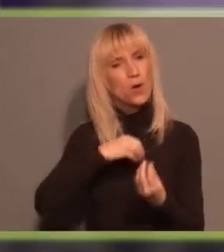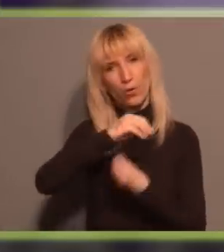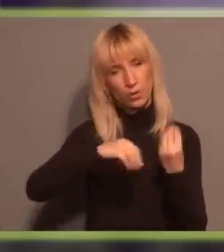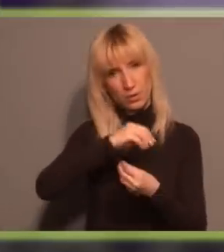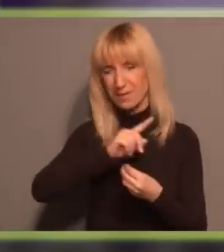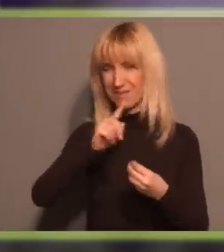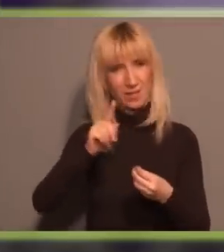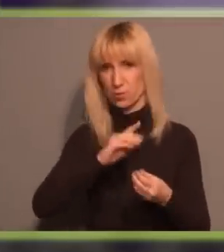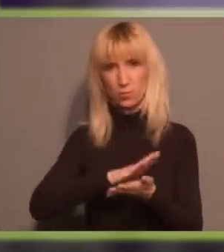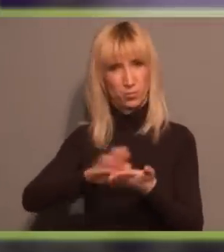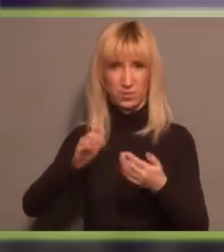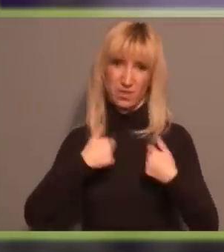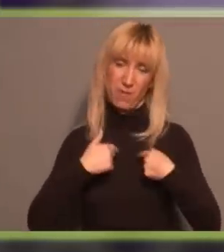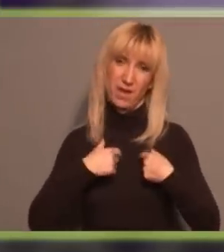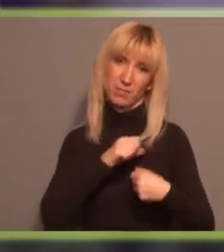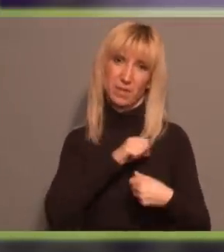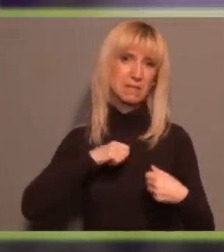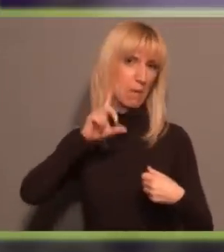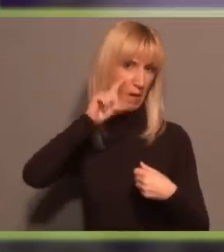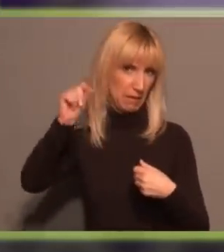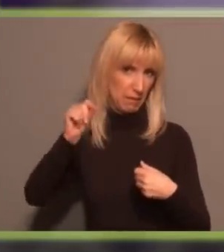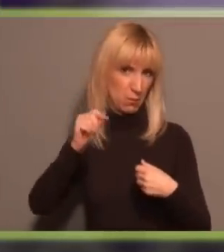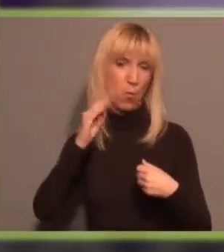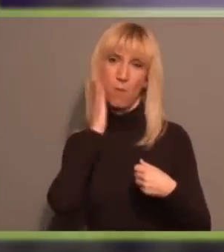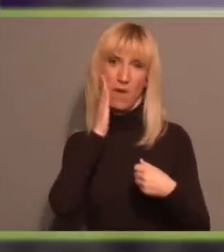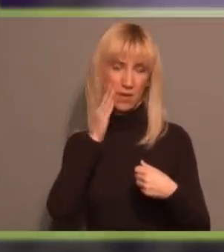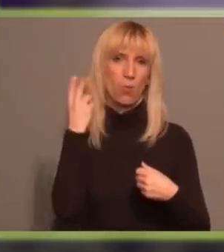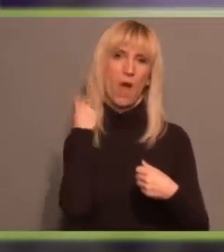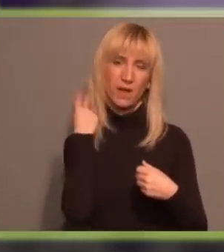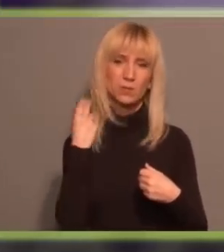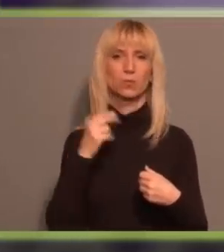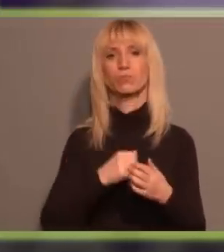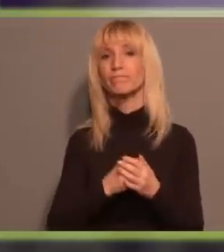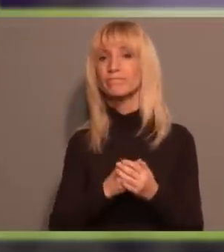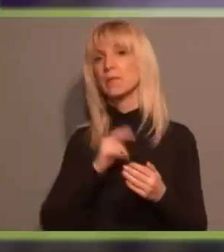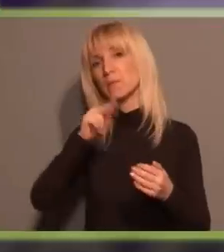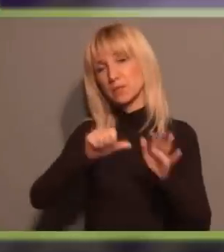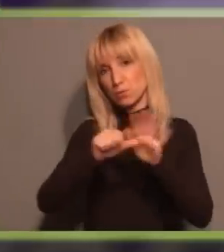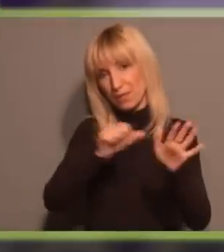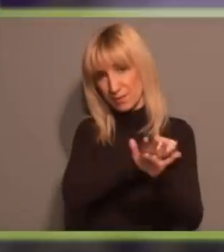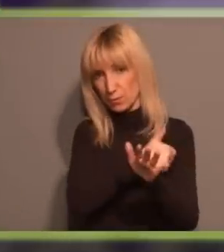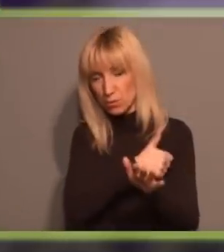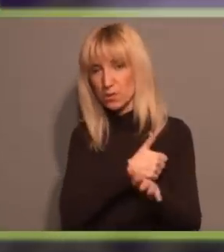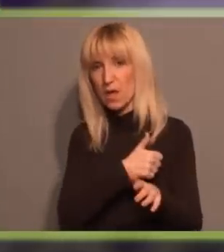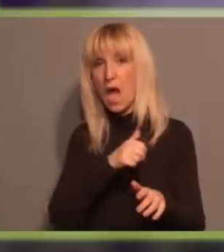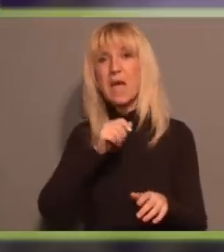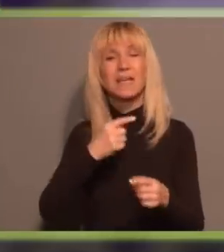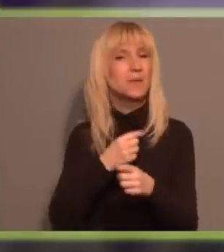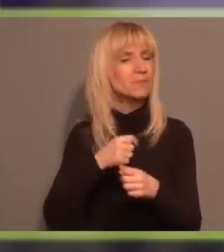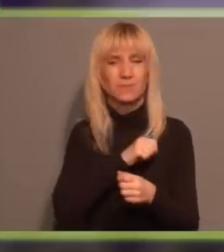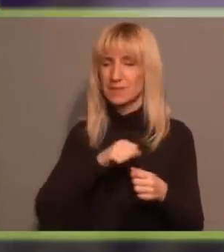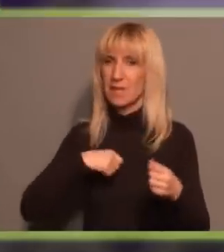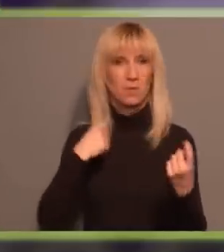nisu dozvolili da idemo odmah u Ameriku ili u Engleskom, jer sam sa 16 godina. I tako jedina opcija